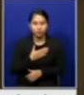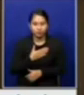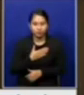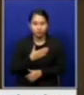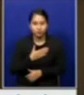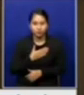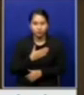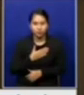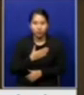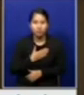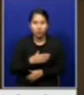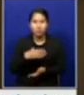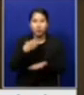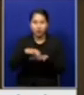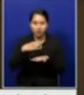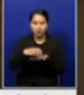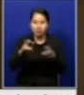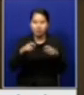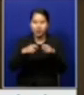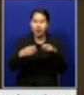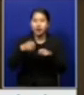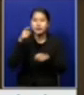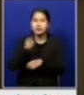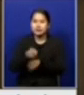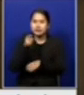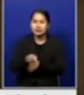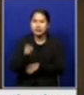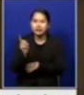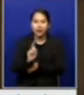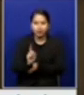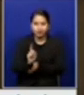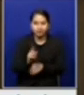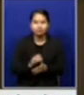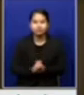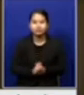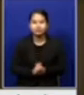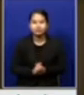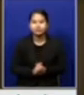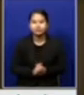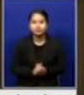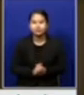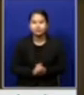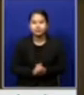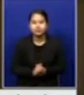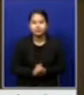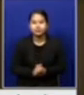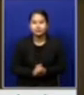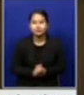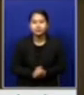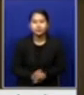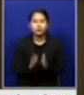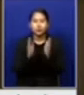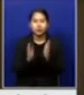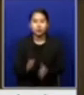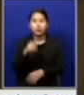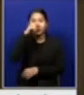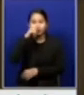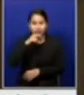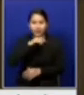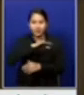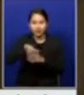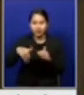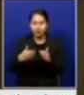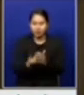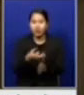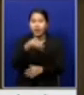ไรแน่นอนครับคนไทยทั้งประเทศทุกครัวเรือนทุกอาชีพได้รับความเดือดร้